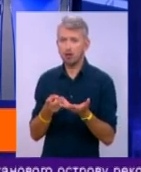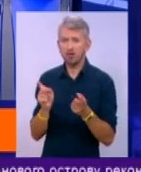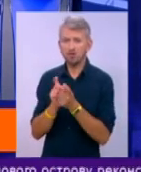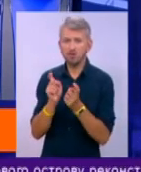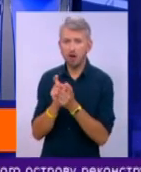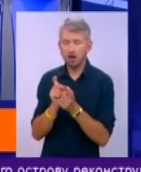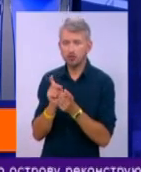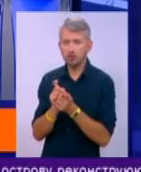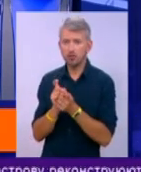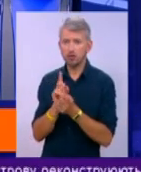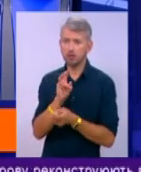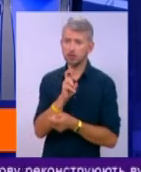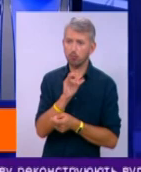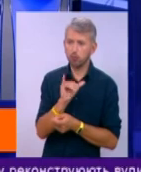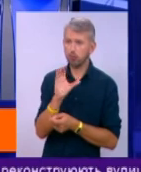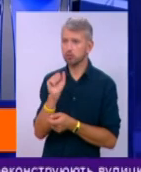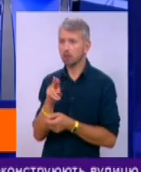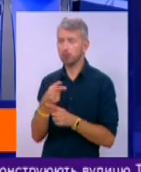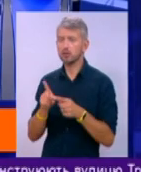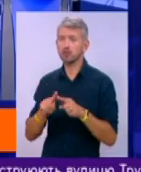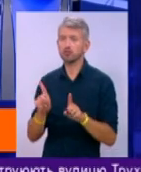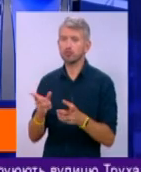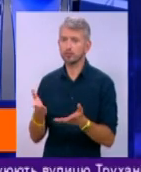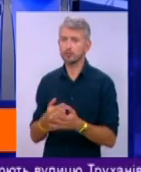як хтось називає, НАБУ і САП? Це що таке взагалі?